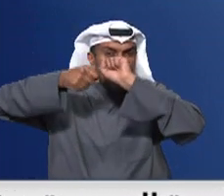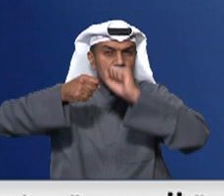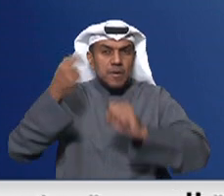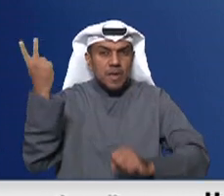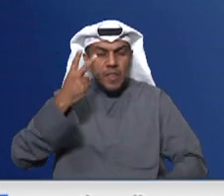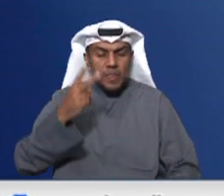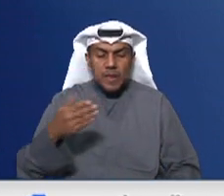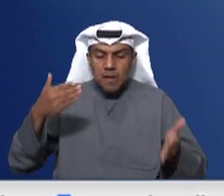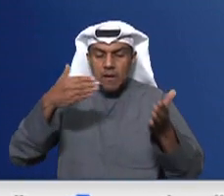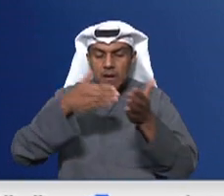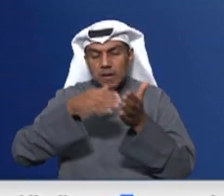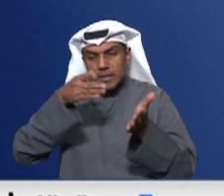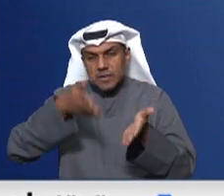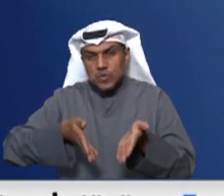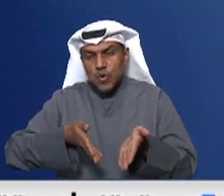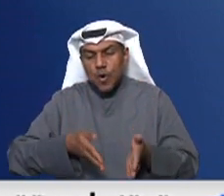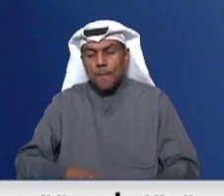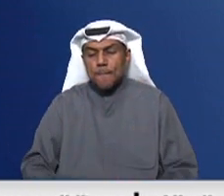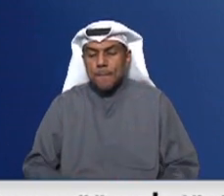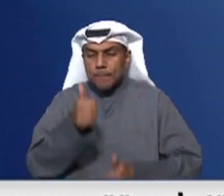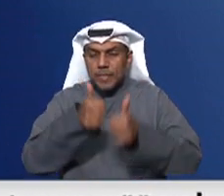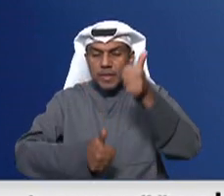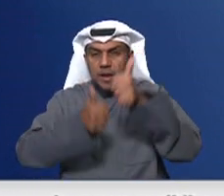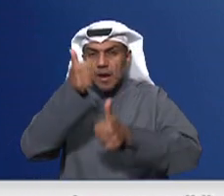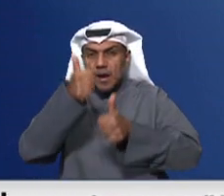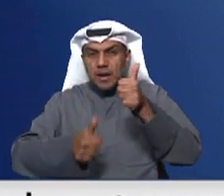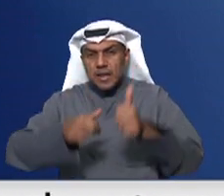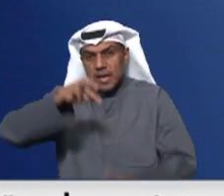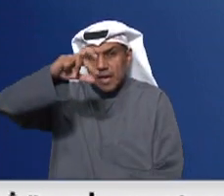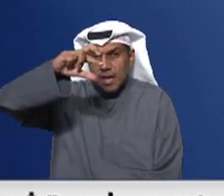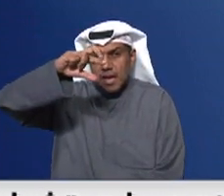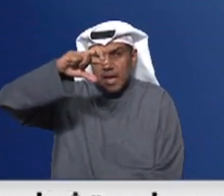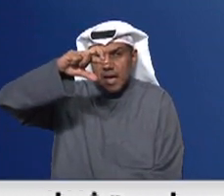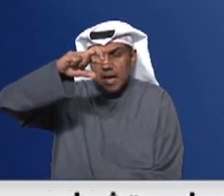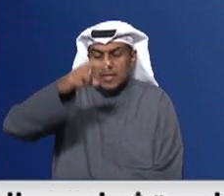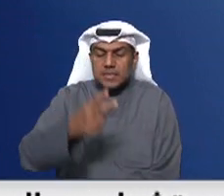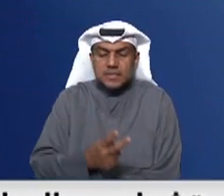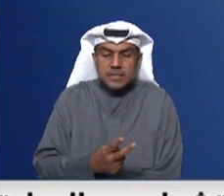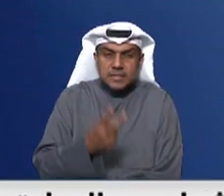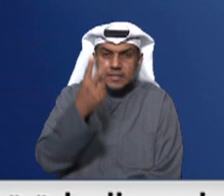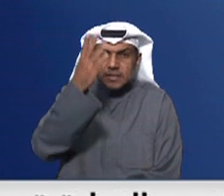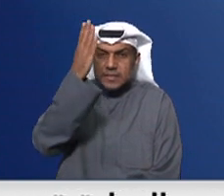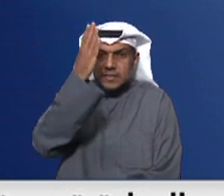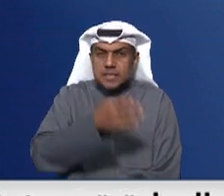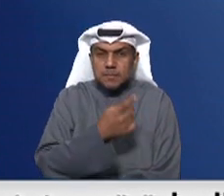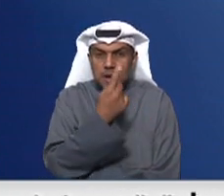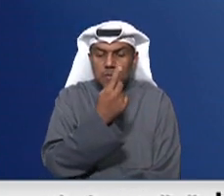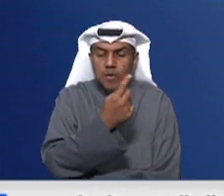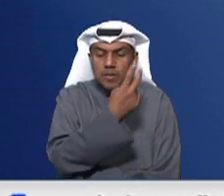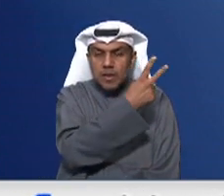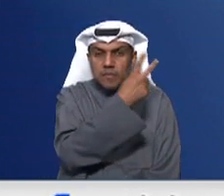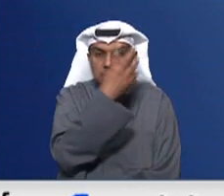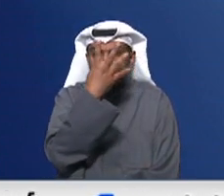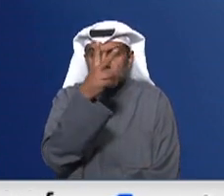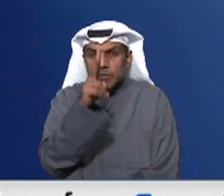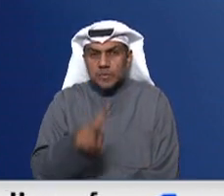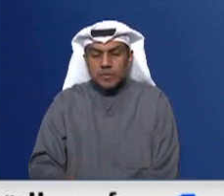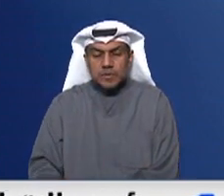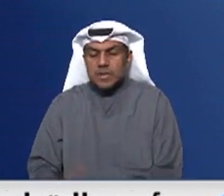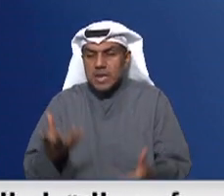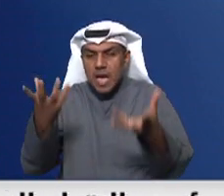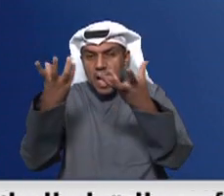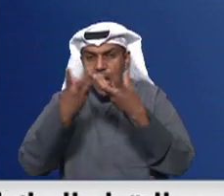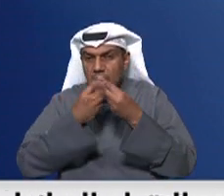اختبارات نهاية الفترة الدراسية الأولى اليوم الأحد الموافق 7 يناير 2024. بالنسبة لأعداد